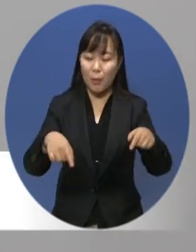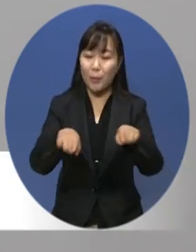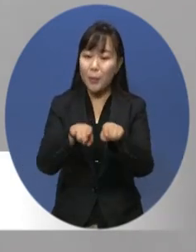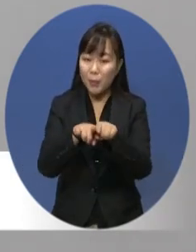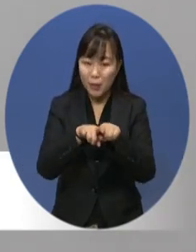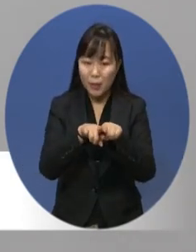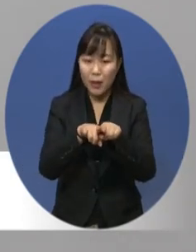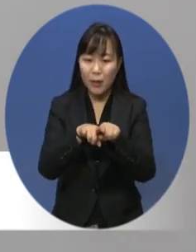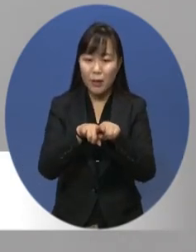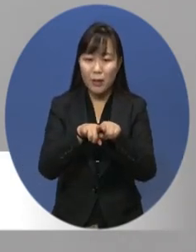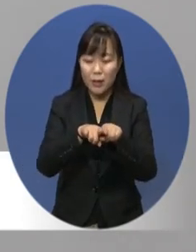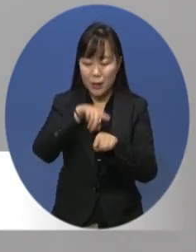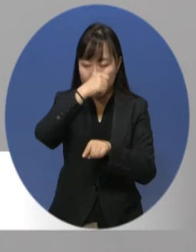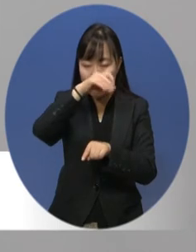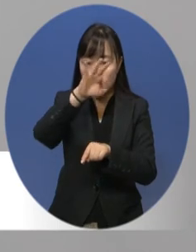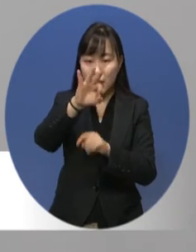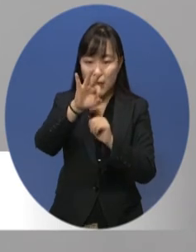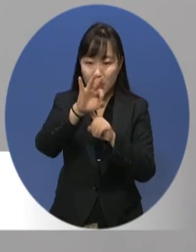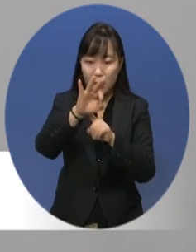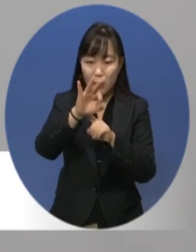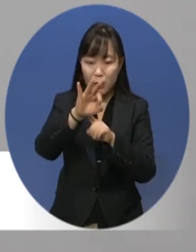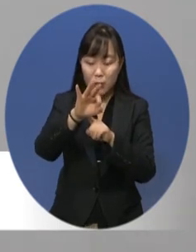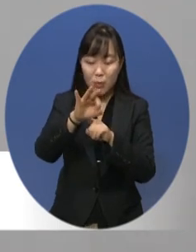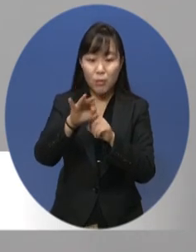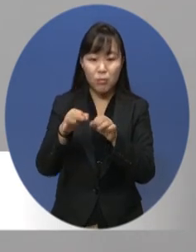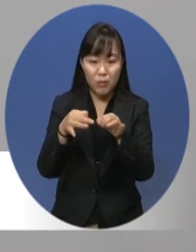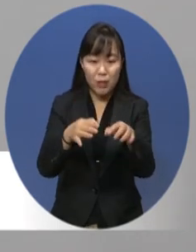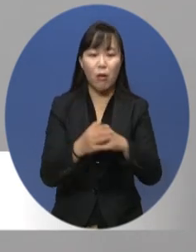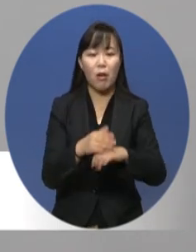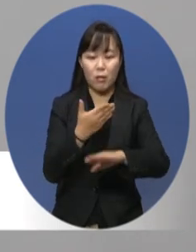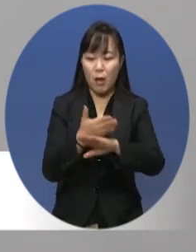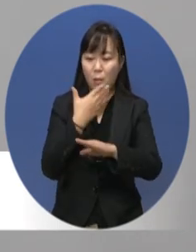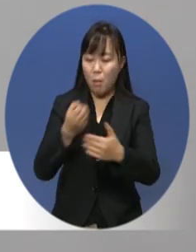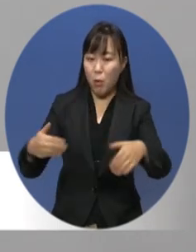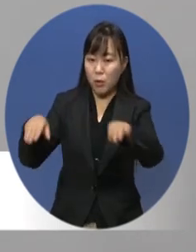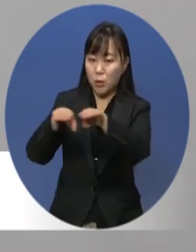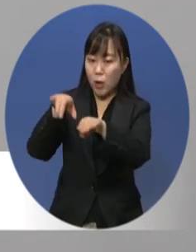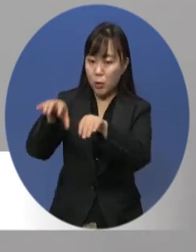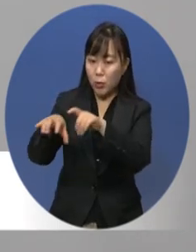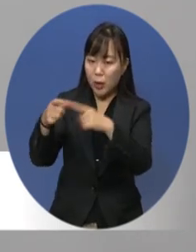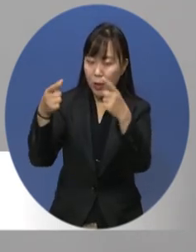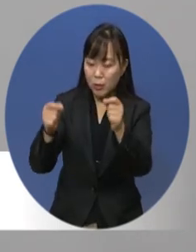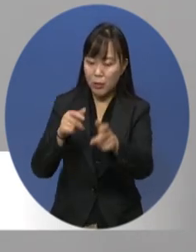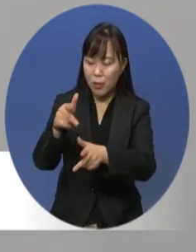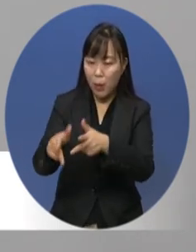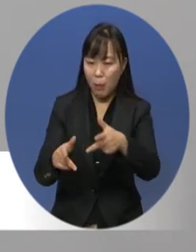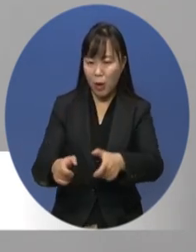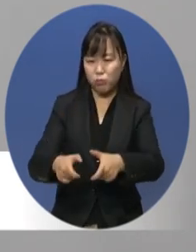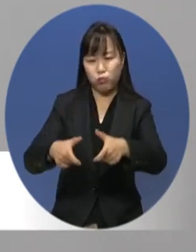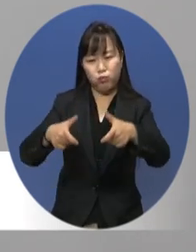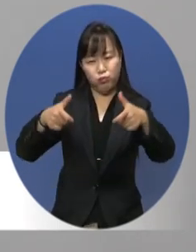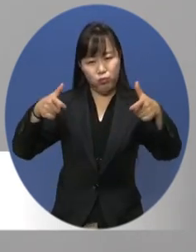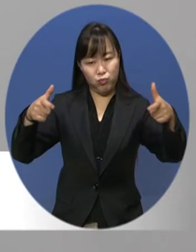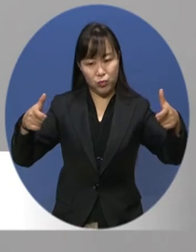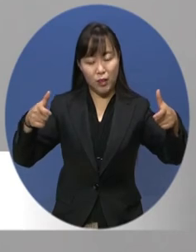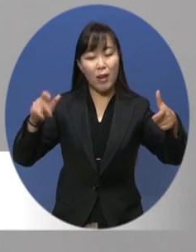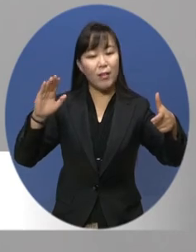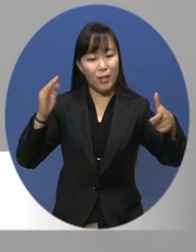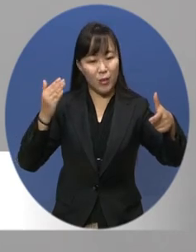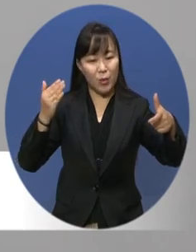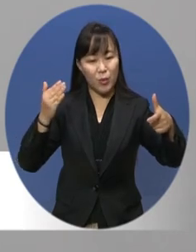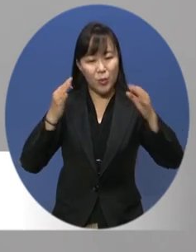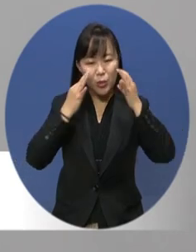있는 예산을 지원해서 다른 복지관에서도 이러한 사업이 확대될 수 있도록